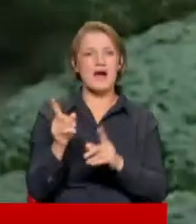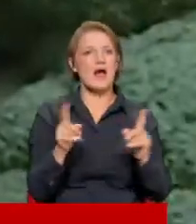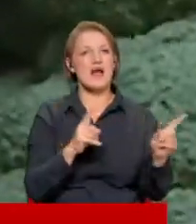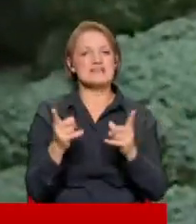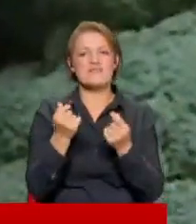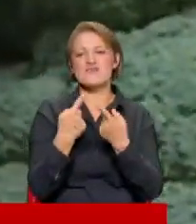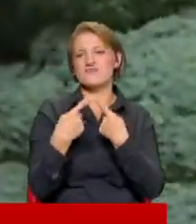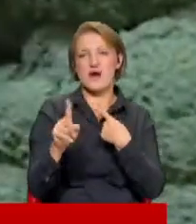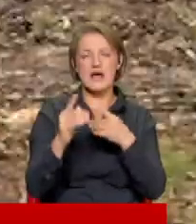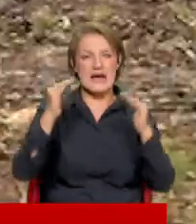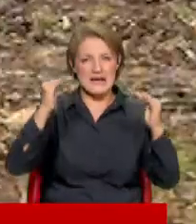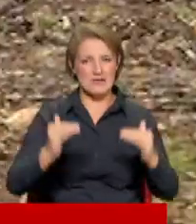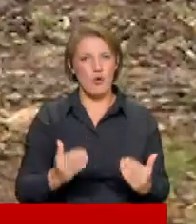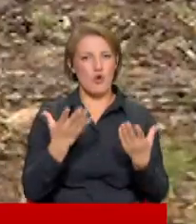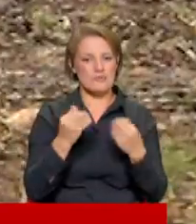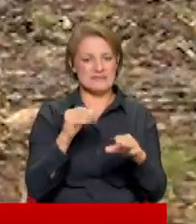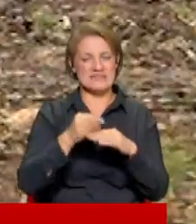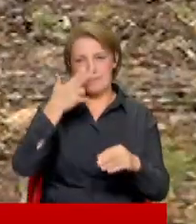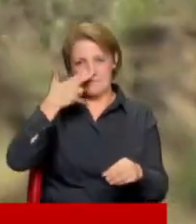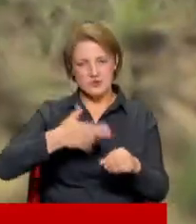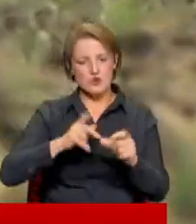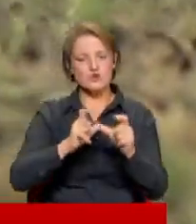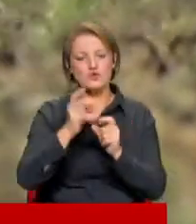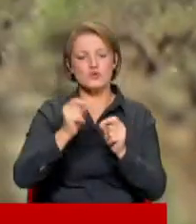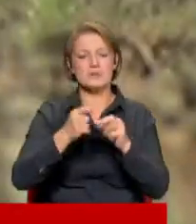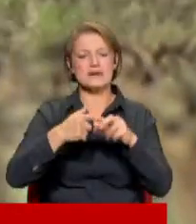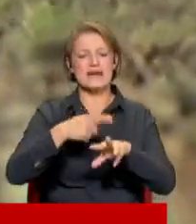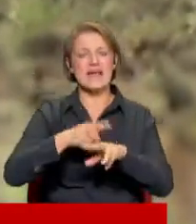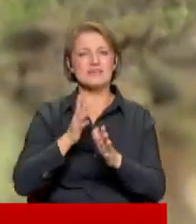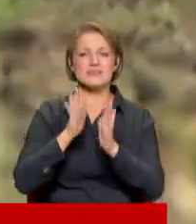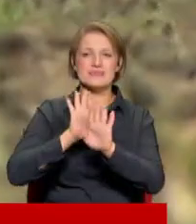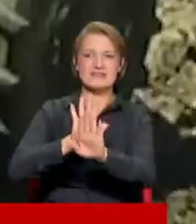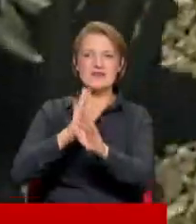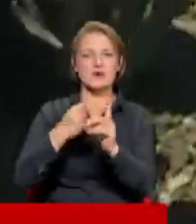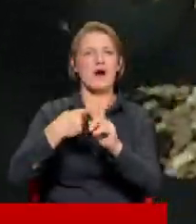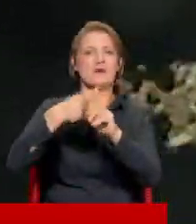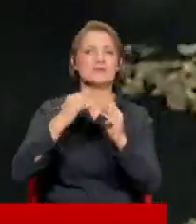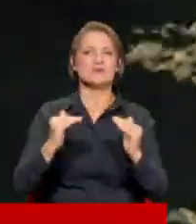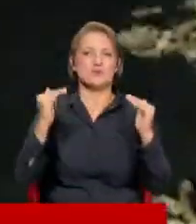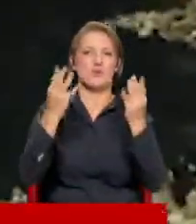arasındaki fiyat farkını azaltabilmek için mazot ve gübre desteklerinin arttırılmasını istedi.